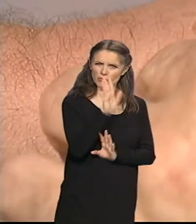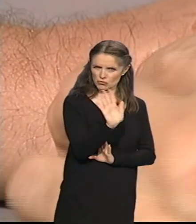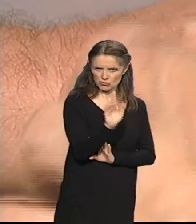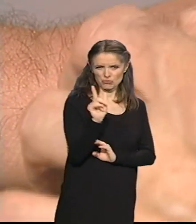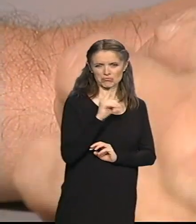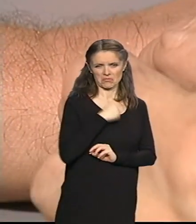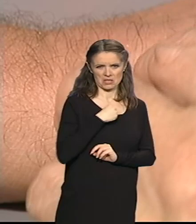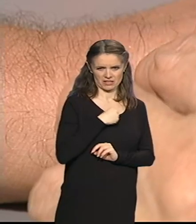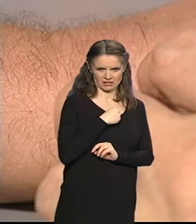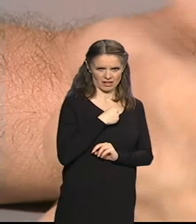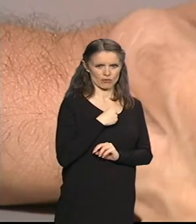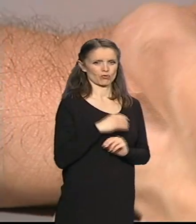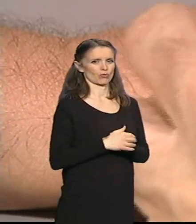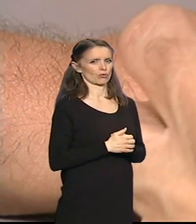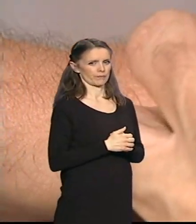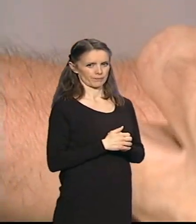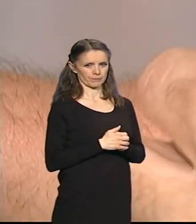ide.